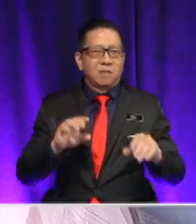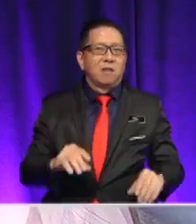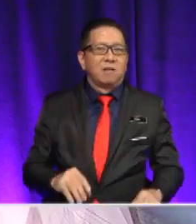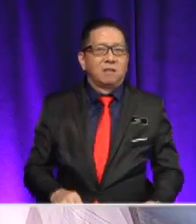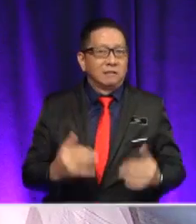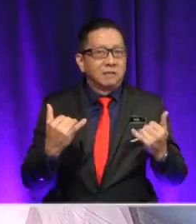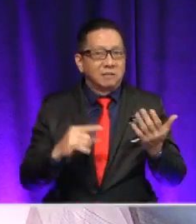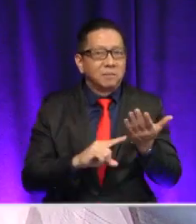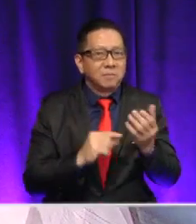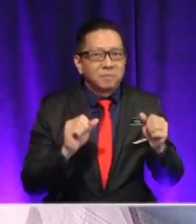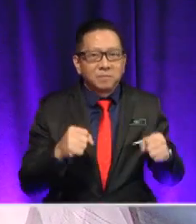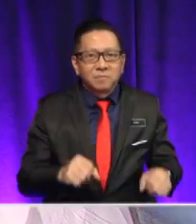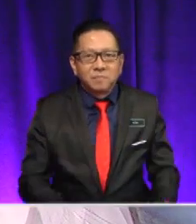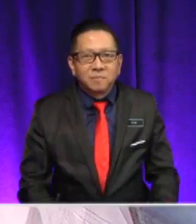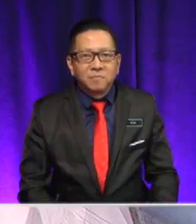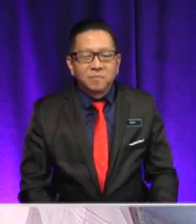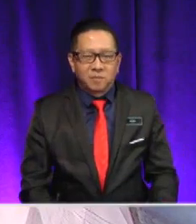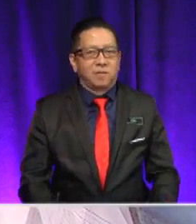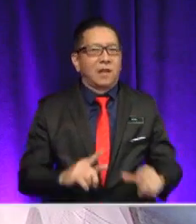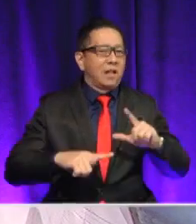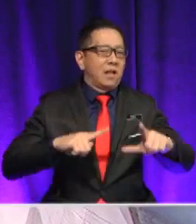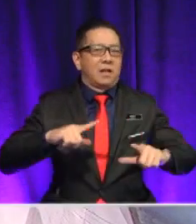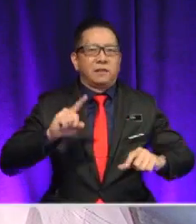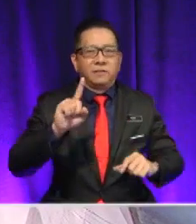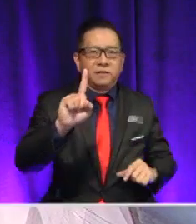Oke langkah pertama